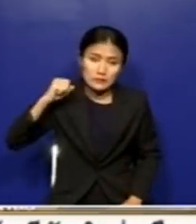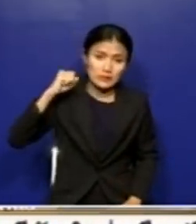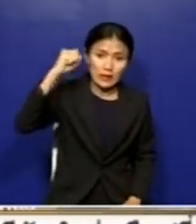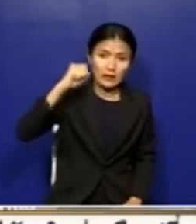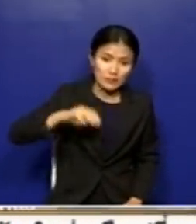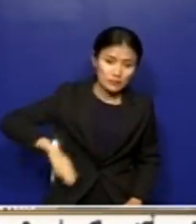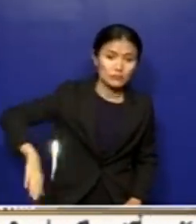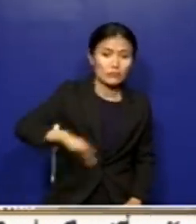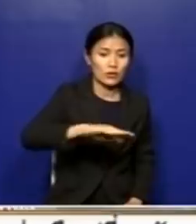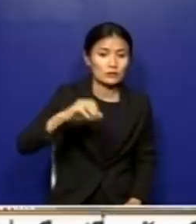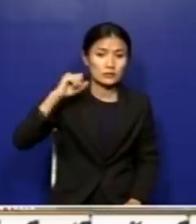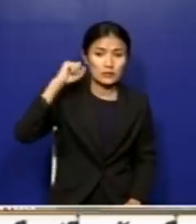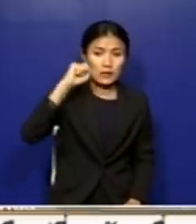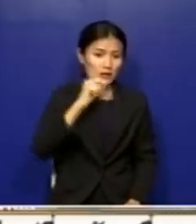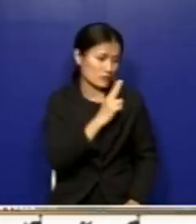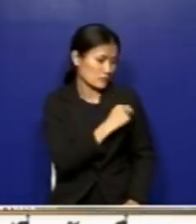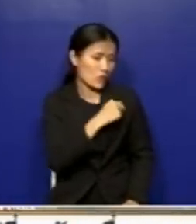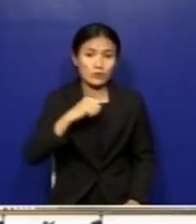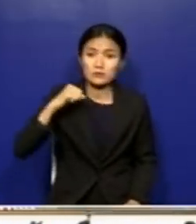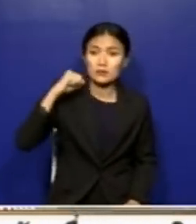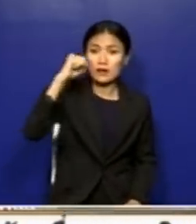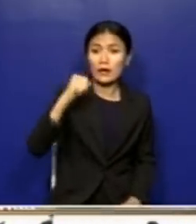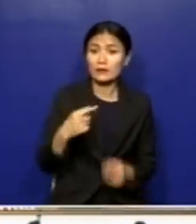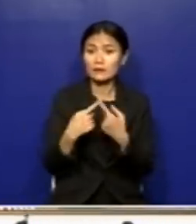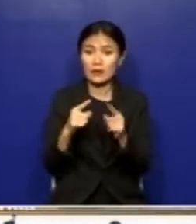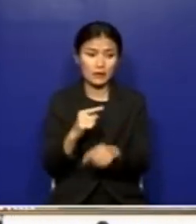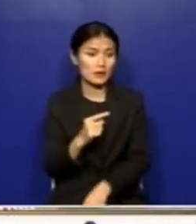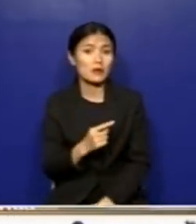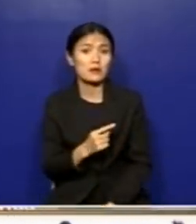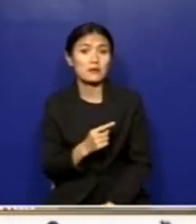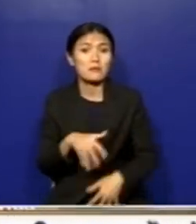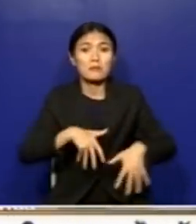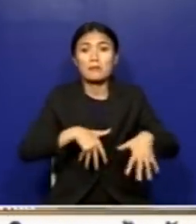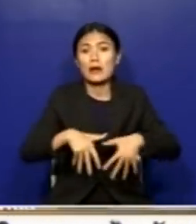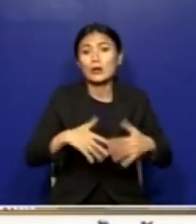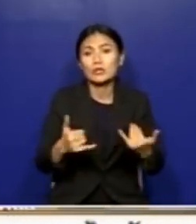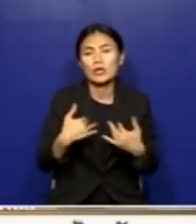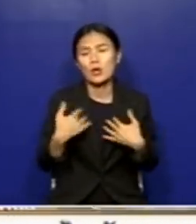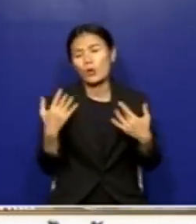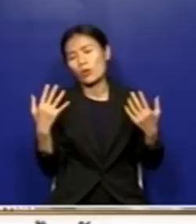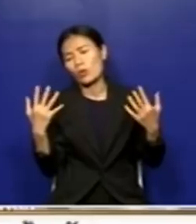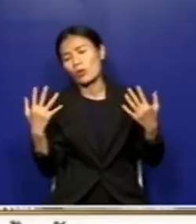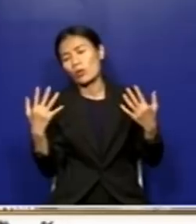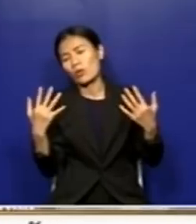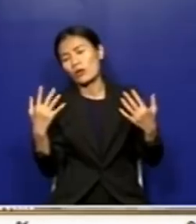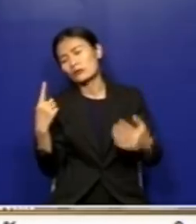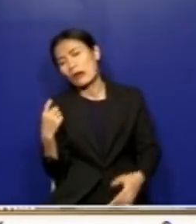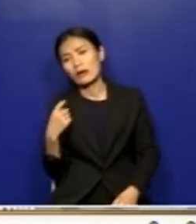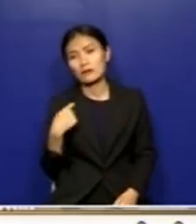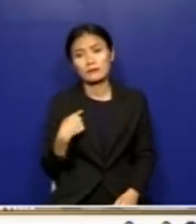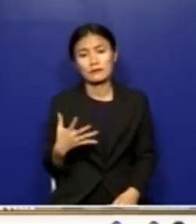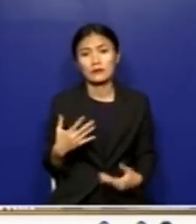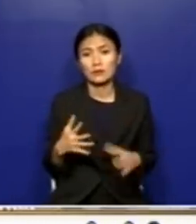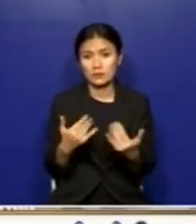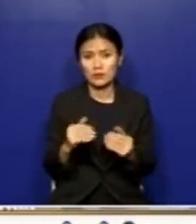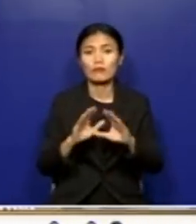หมอชนะ แต่ประชาชนรอไม่ไหวแล้วค่ะเพรเขาจะมาลน่ากัอยู่แล้เพรฉนั้นเนี่ที่ดฉั Hillary opsudding คือให้ รฐบาล และกท